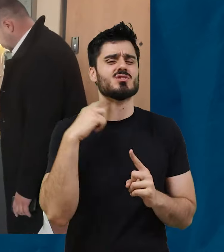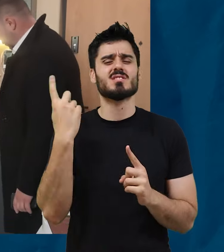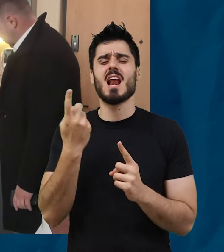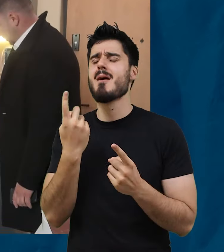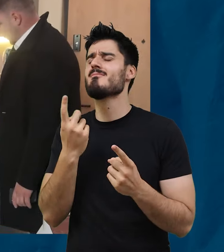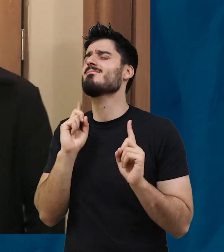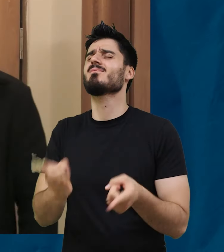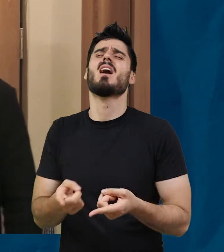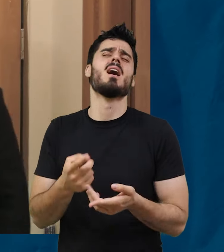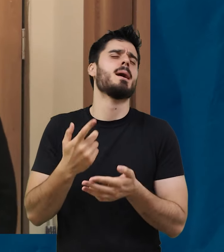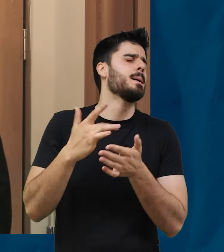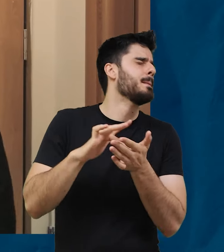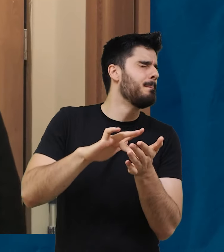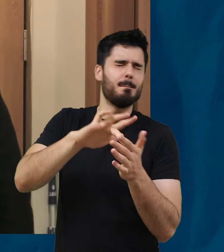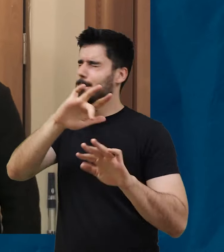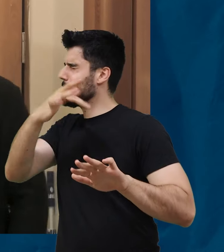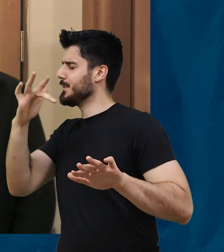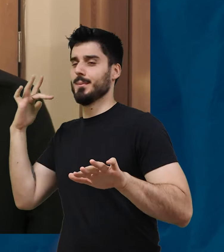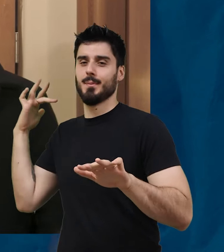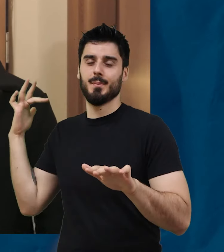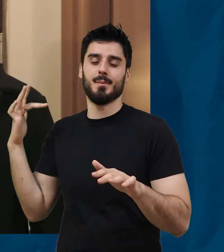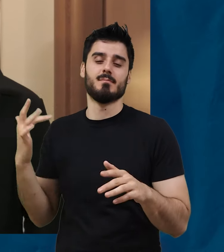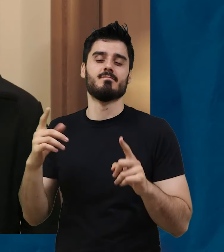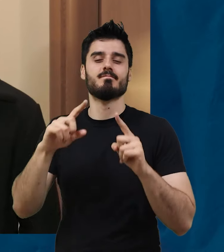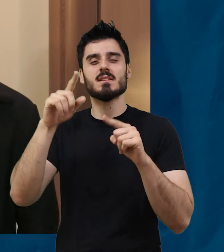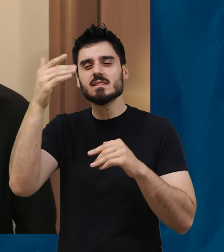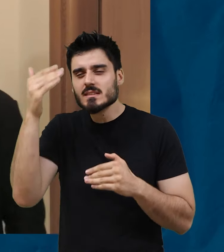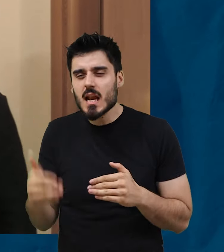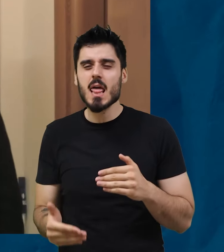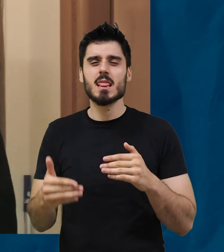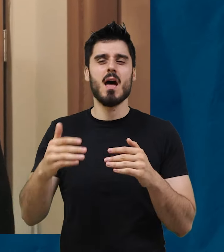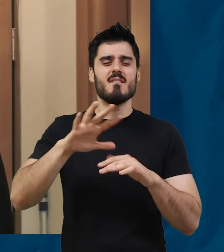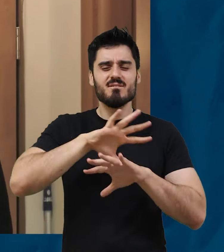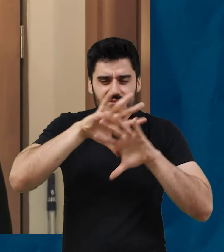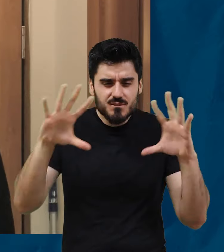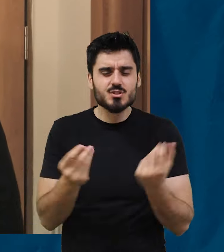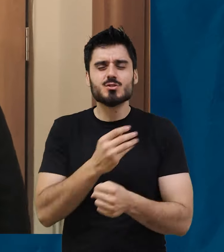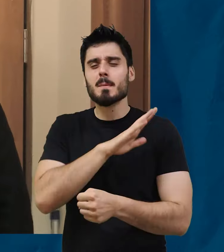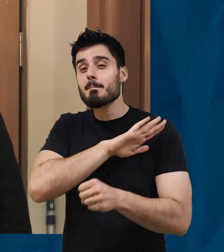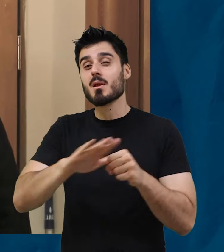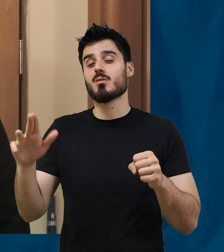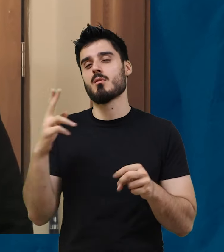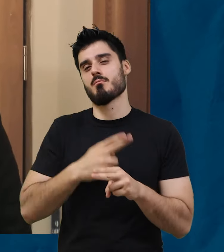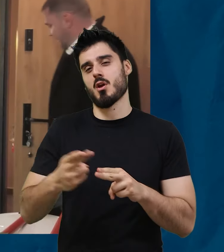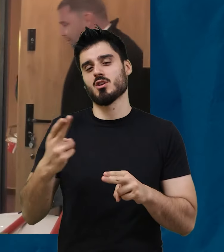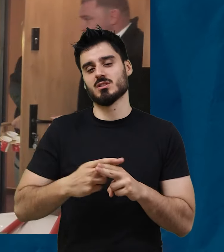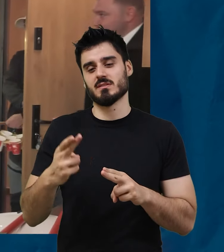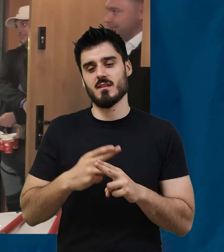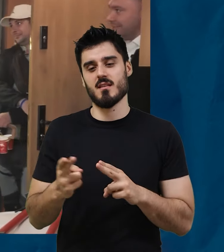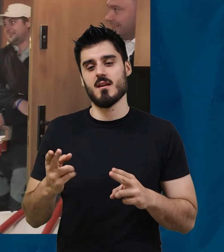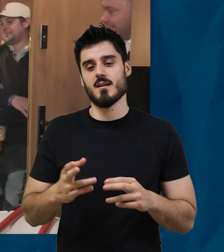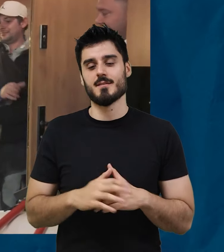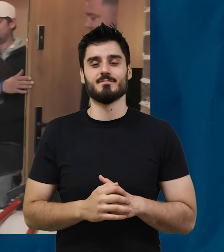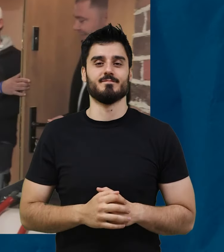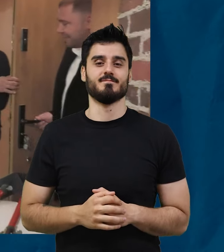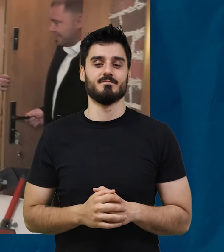влезем с чорапите тук. Добре, чистиме дограма, прозорци двустранно, сваляме лепенките. Да. Почистваме мебели. Оп.